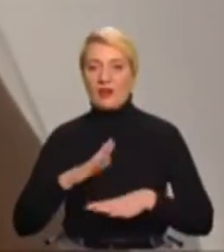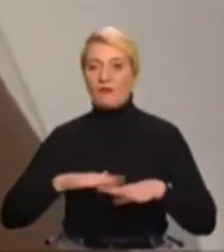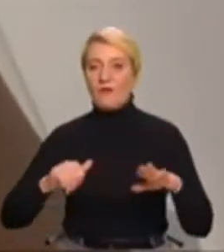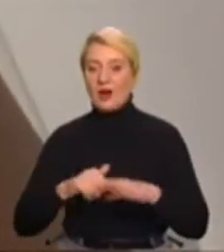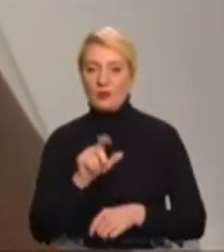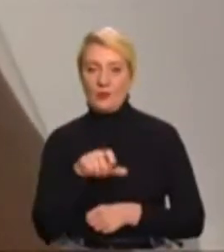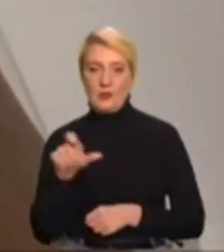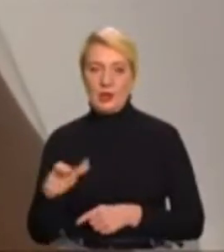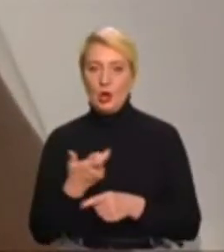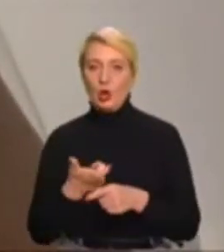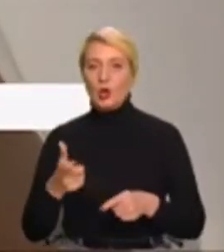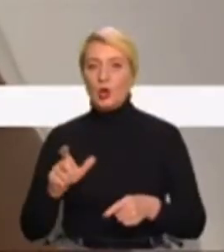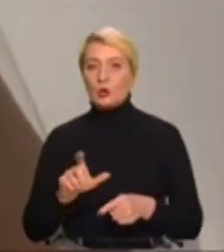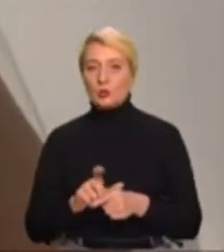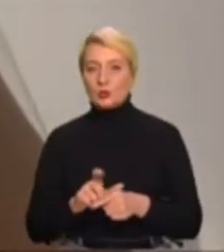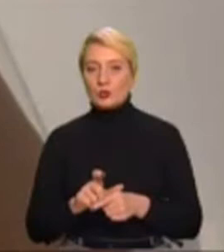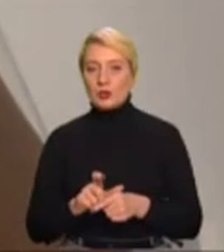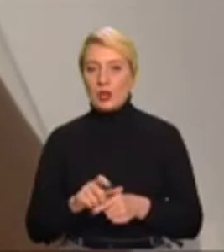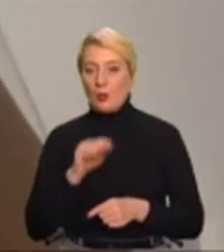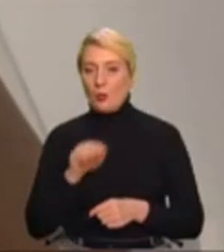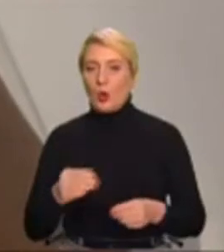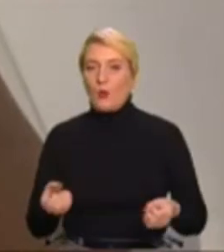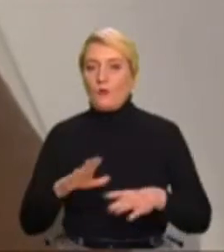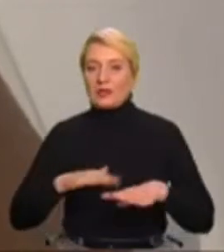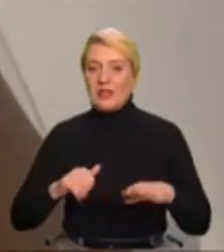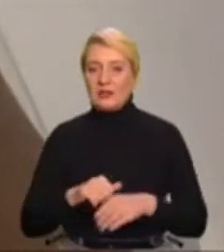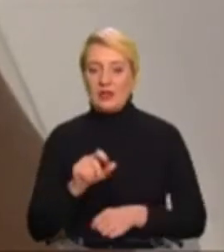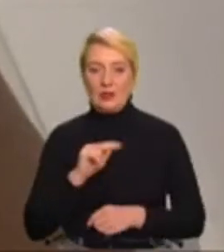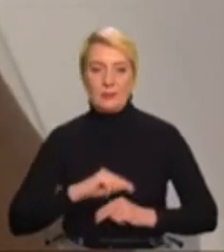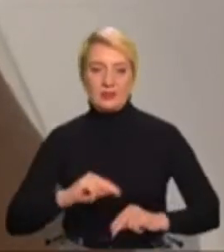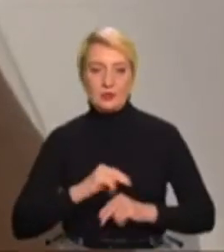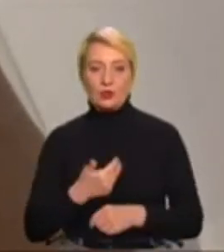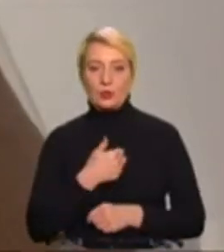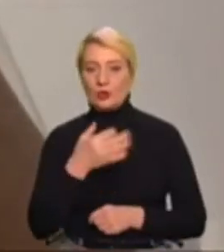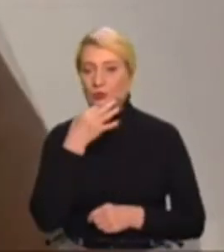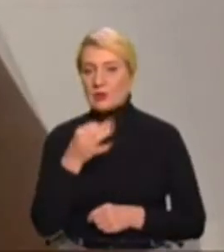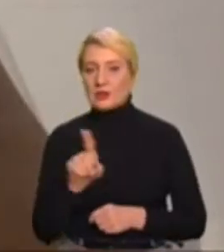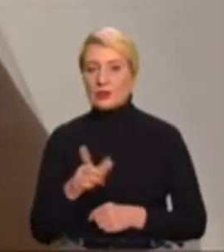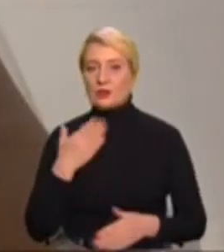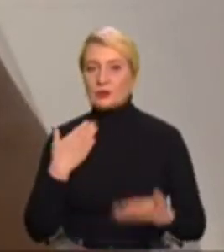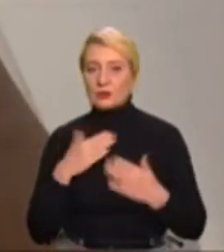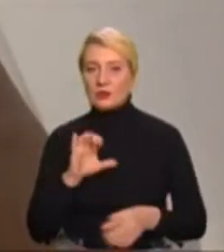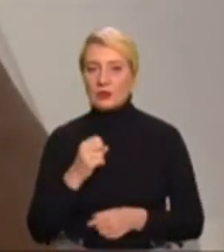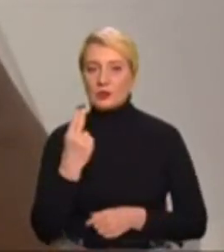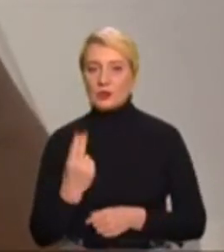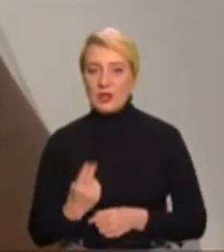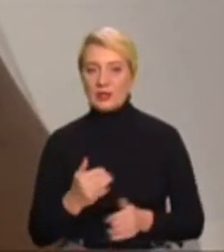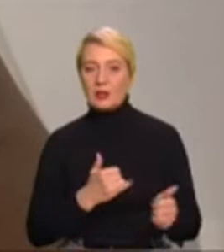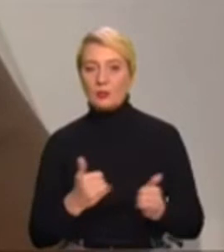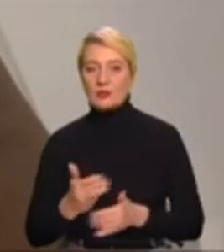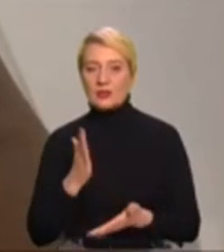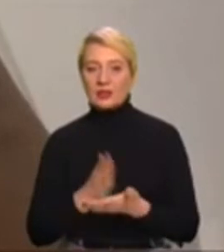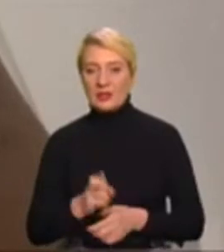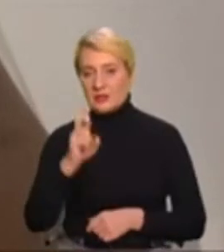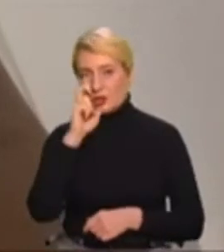дуже фахові професіонали працюють. І хочу сказати, що стосується соціальної послуги, є державні